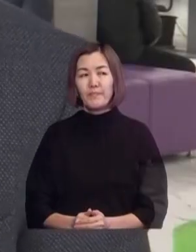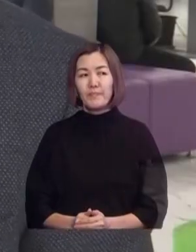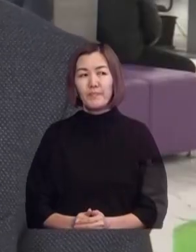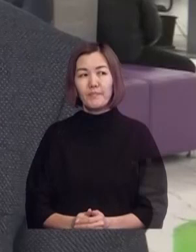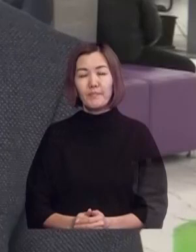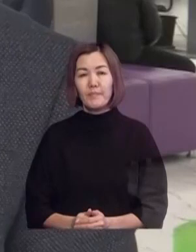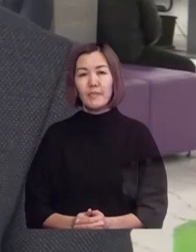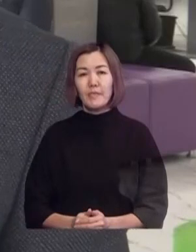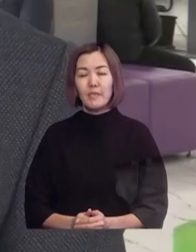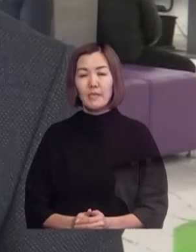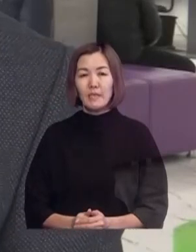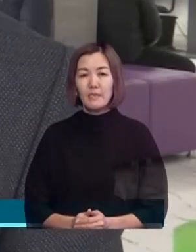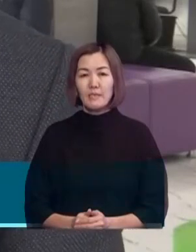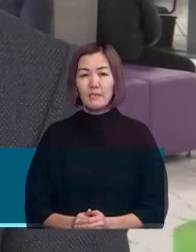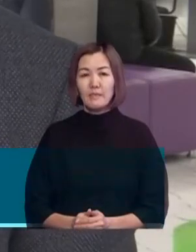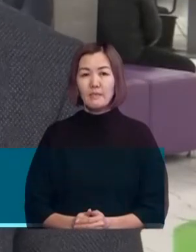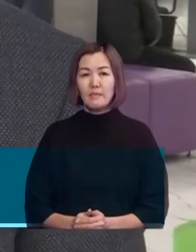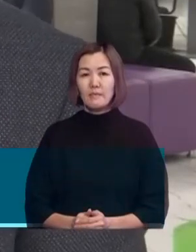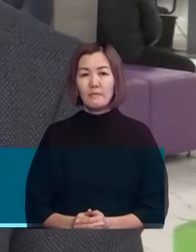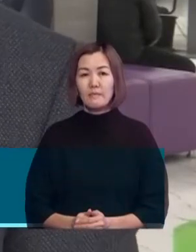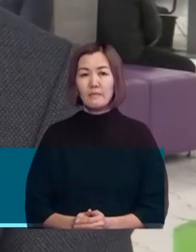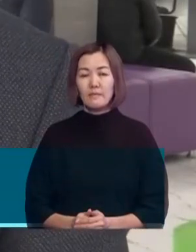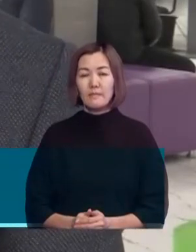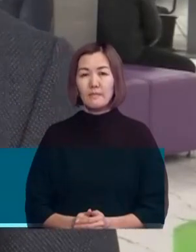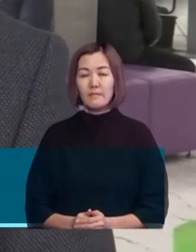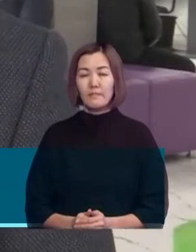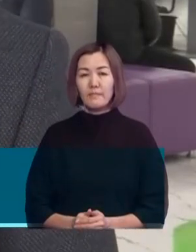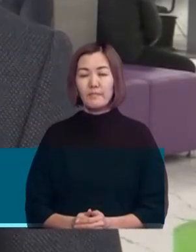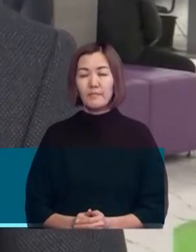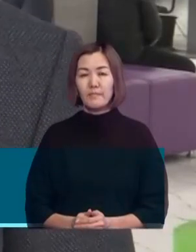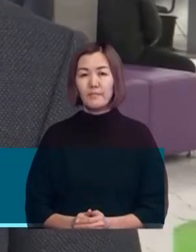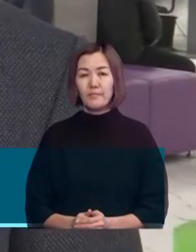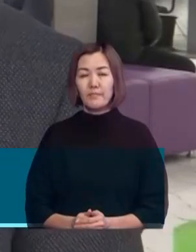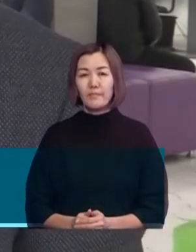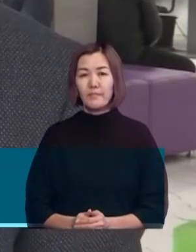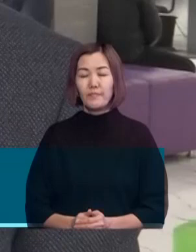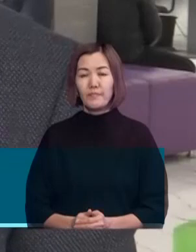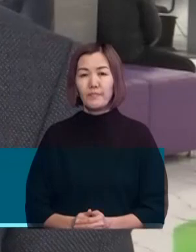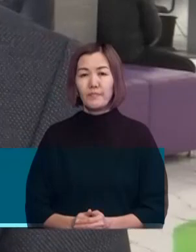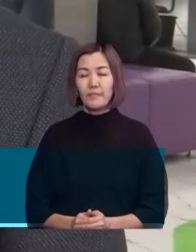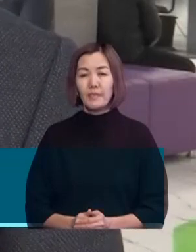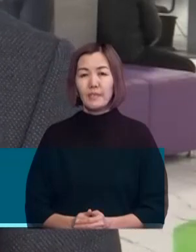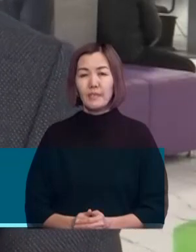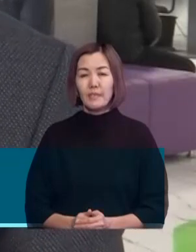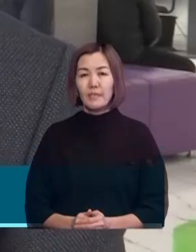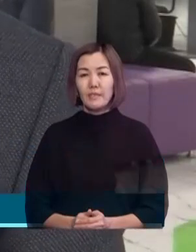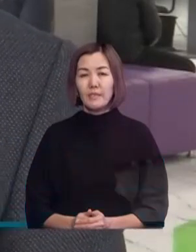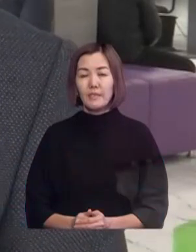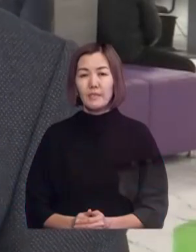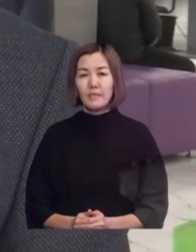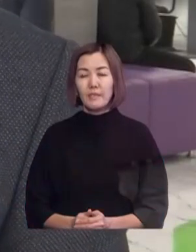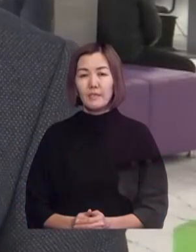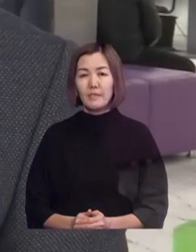Қауіпті өндірістік жұмыс орындарынан жеңіл жұмысқа ауысуы немеде жұмыс